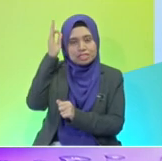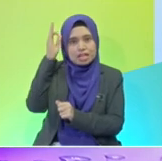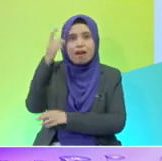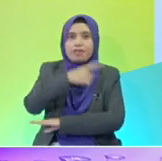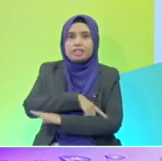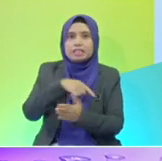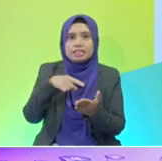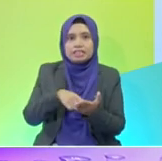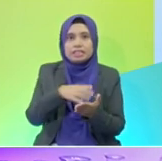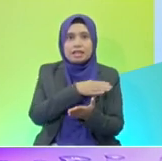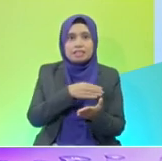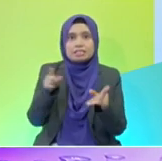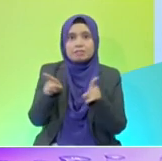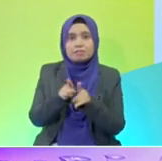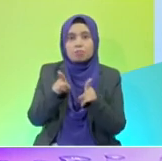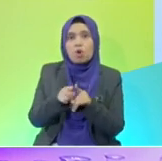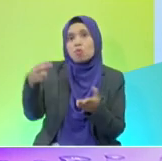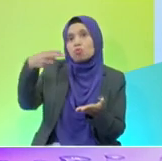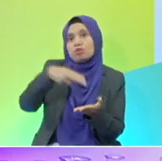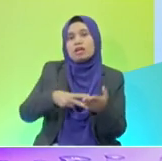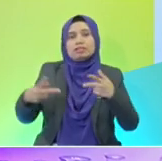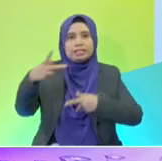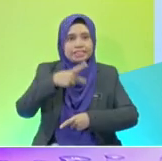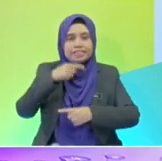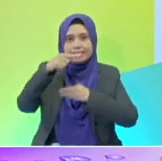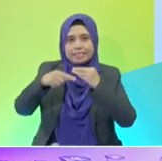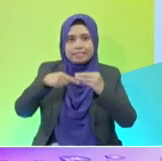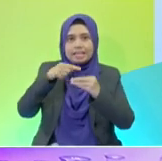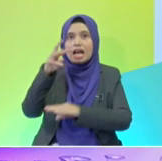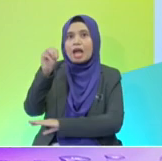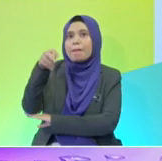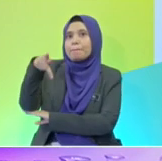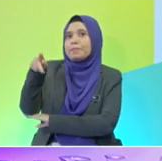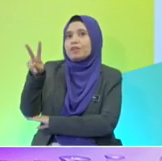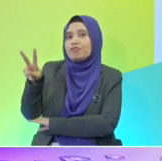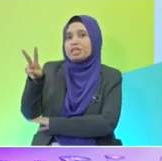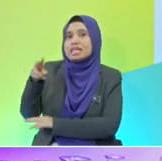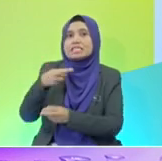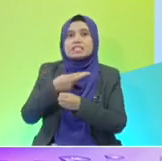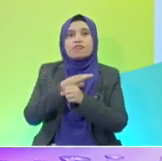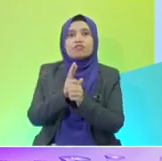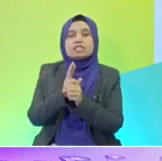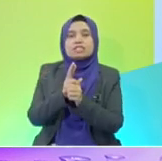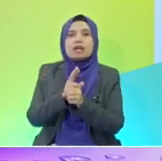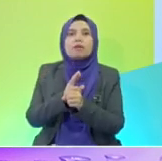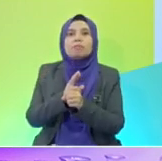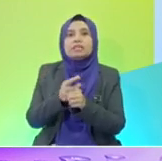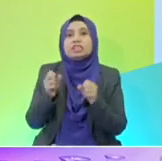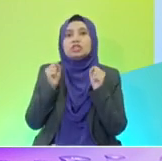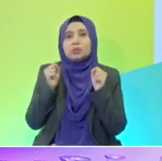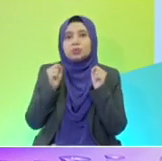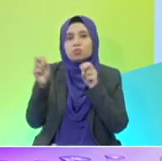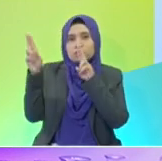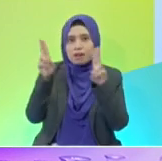dan hari ini sama-sama kita mengulang kaji tentang mata pelajaran MBB masterbit peralatan penyejukan dan penyamanan